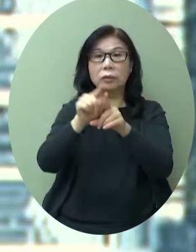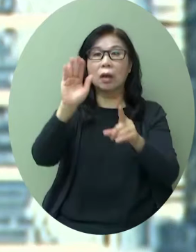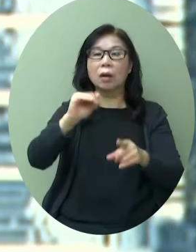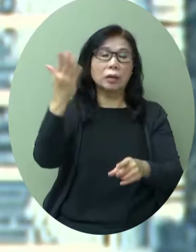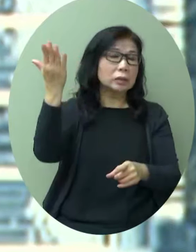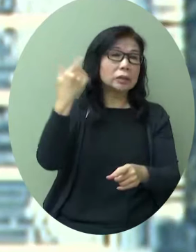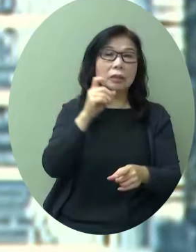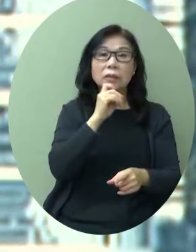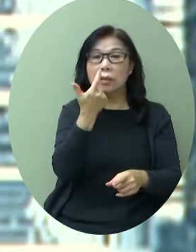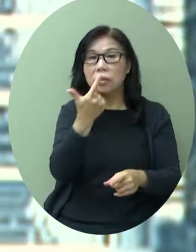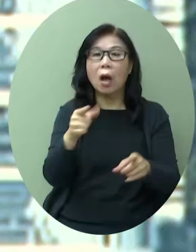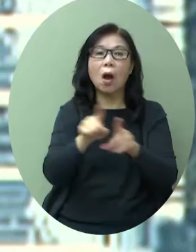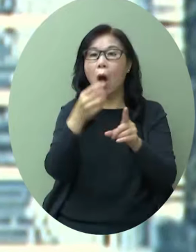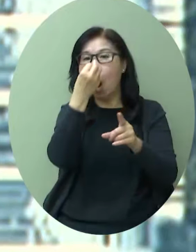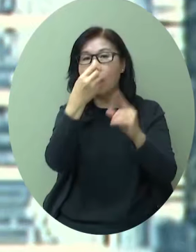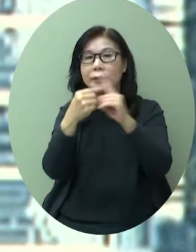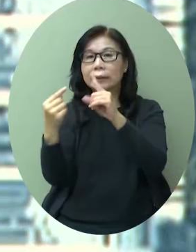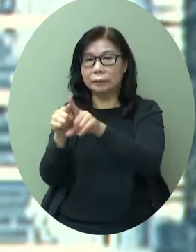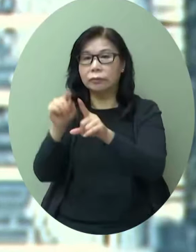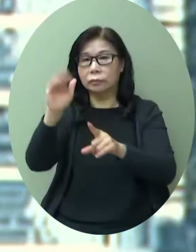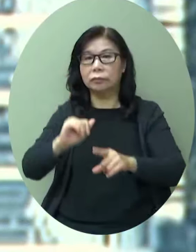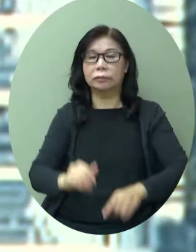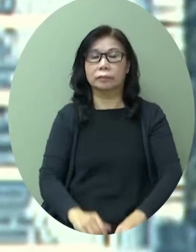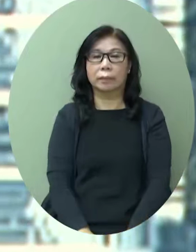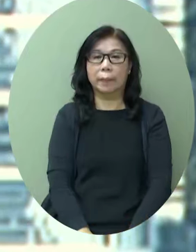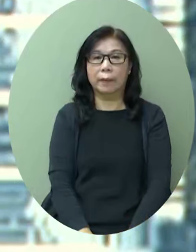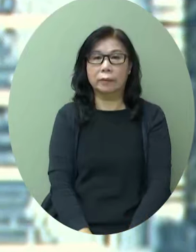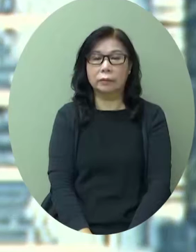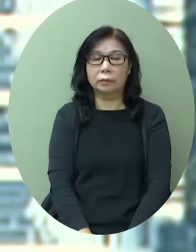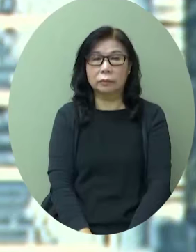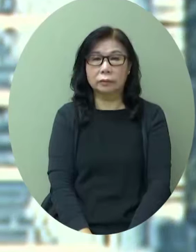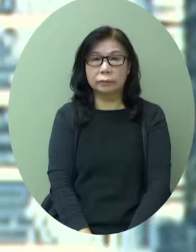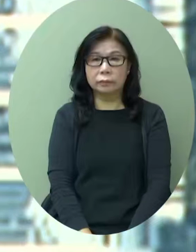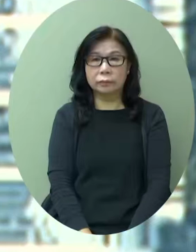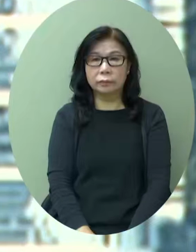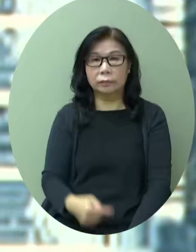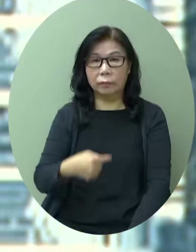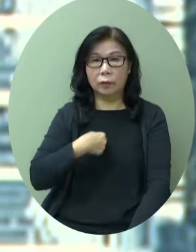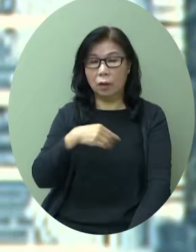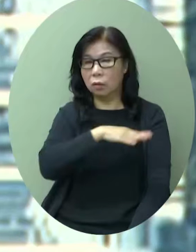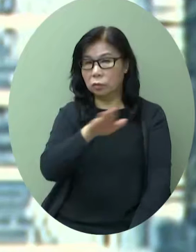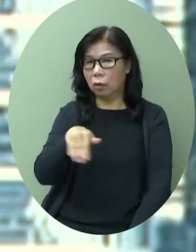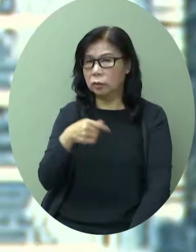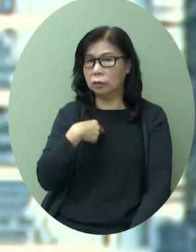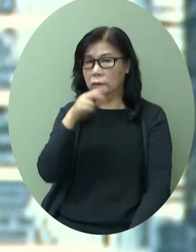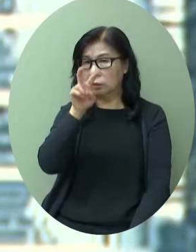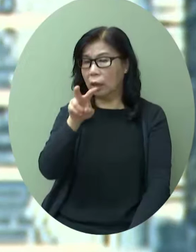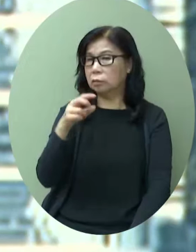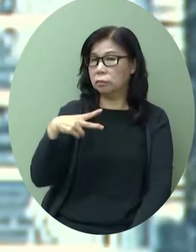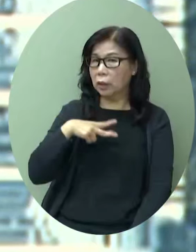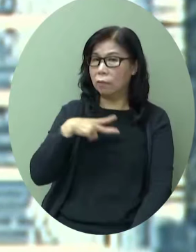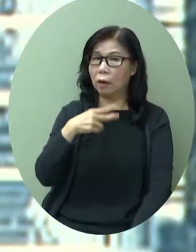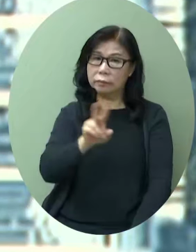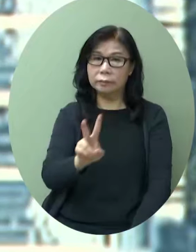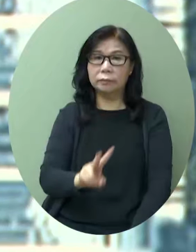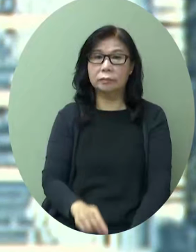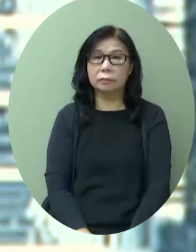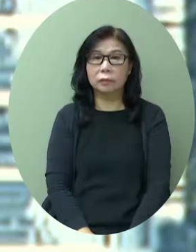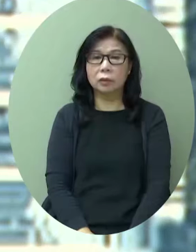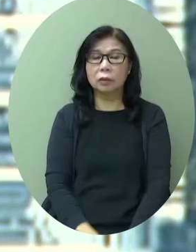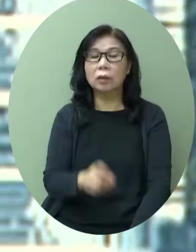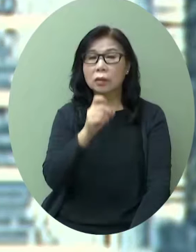係因此呢係受惠嘅嚇。咁但鑑於我哋亦都發現呢，喺咁嘅情況之下，事實